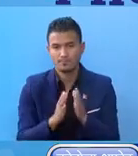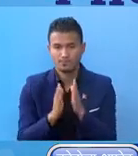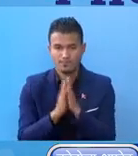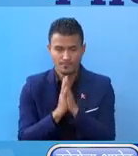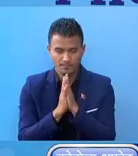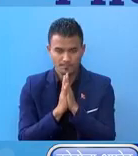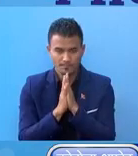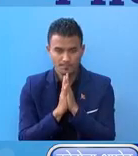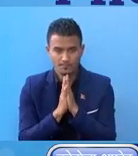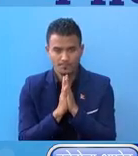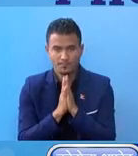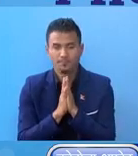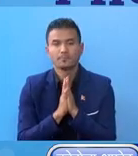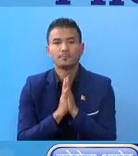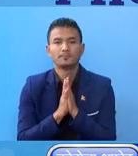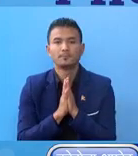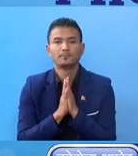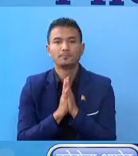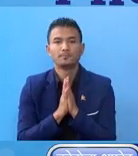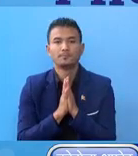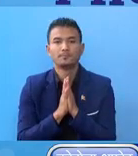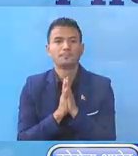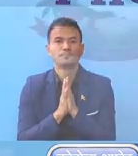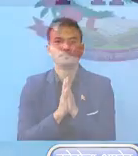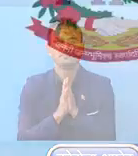हुन्छु। धन्यवाद, नमस्कार।